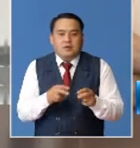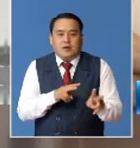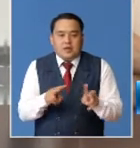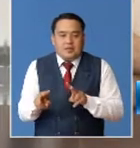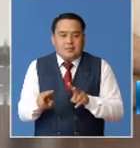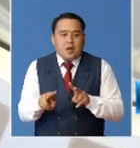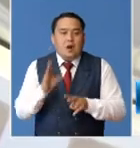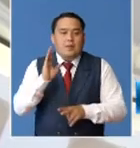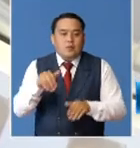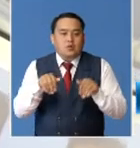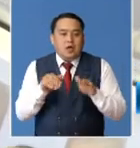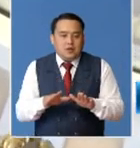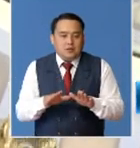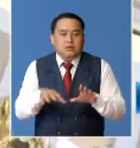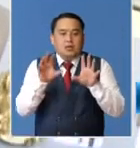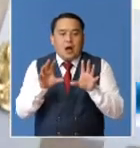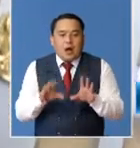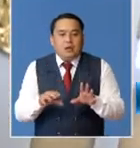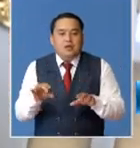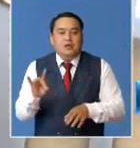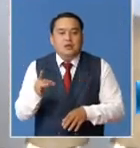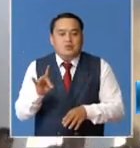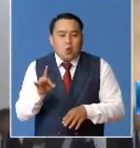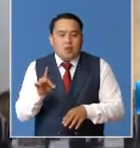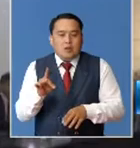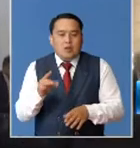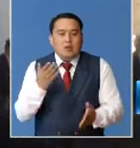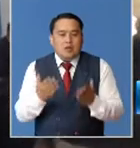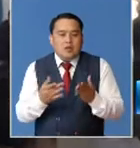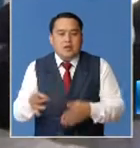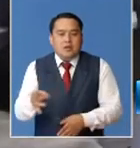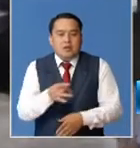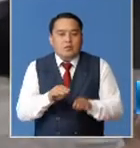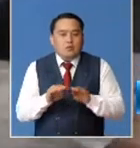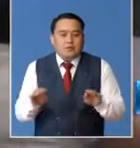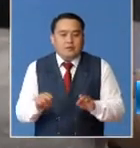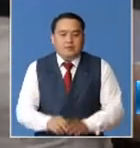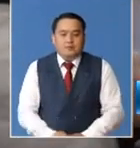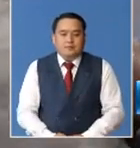карандаш. Они будут решены на законодательном республиканском или на региональном уровне.